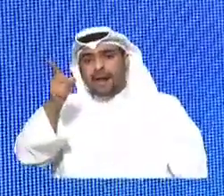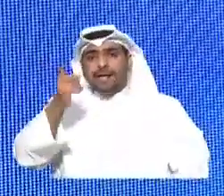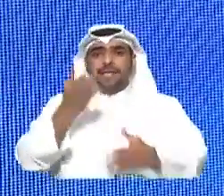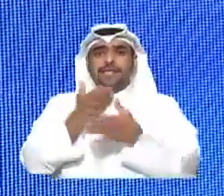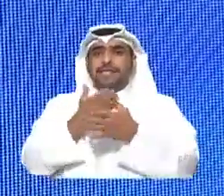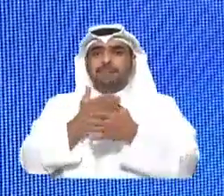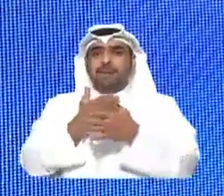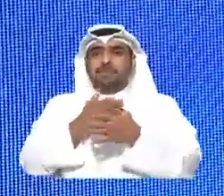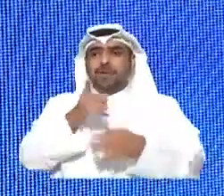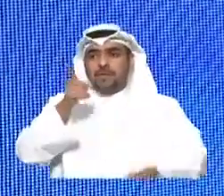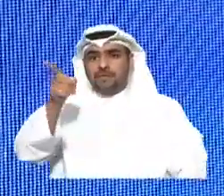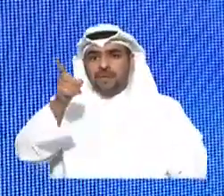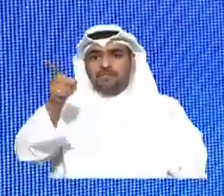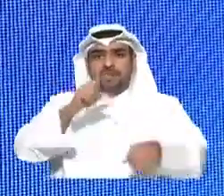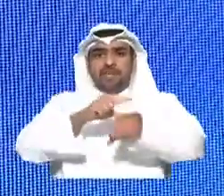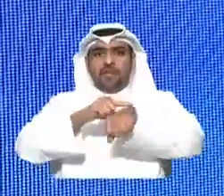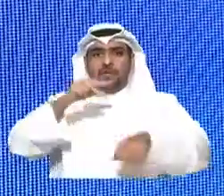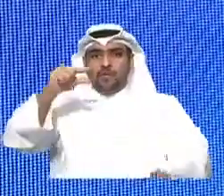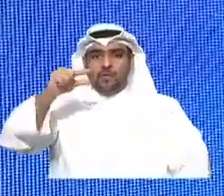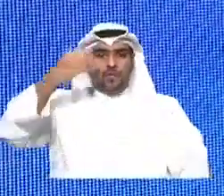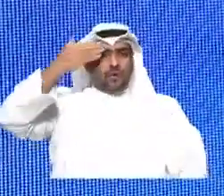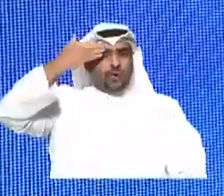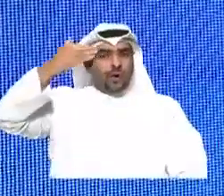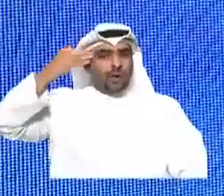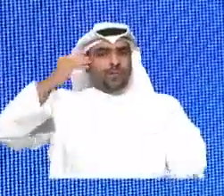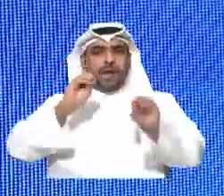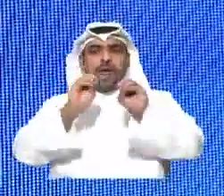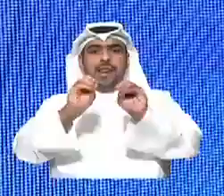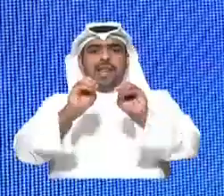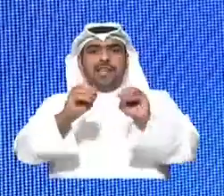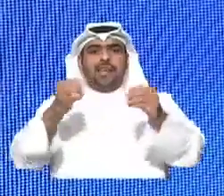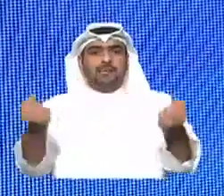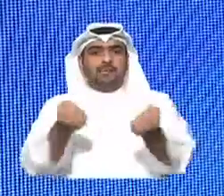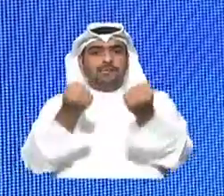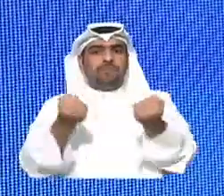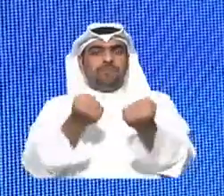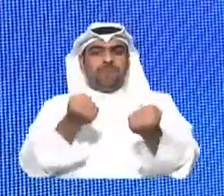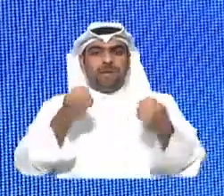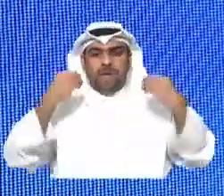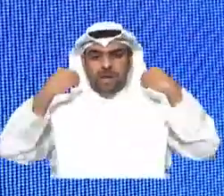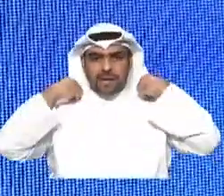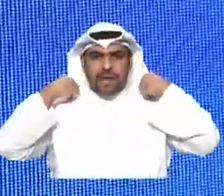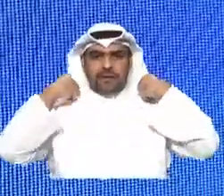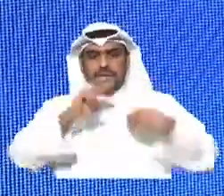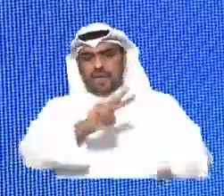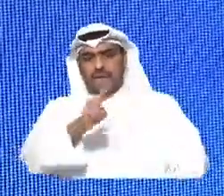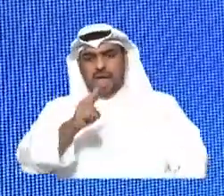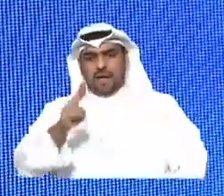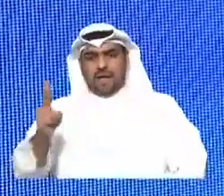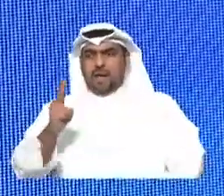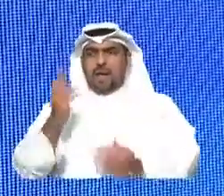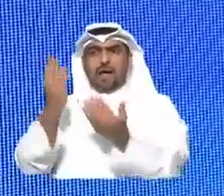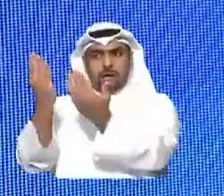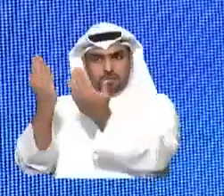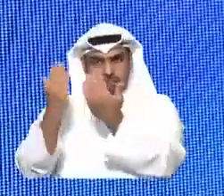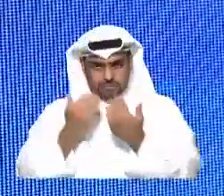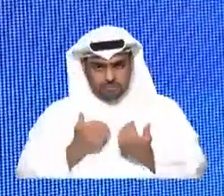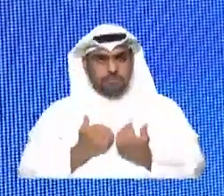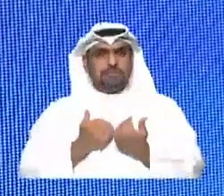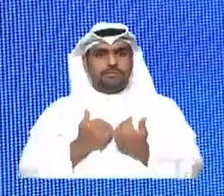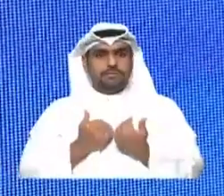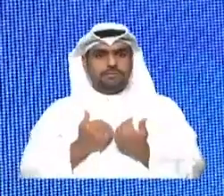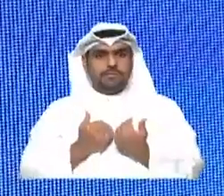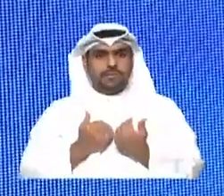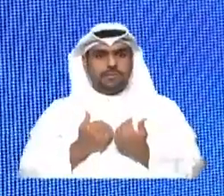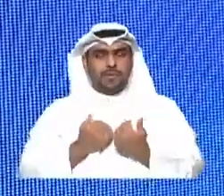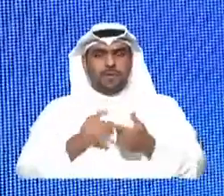الدولية مع القارة الآسيوية، بنفس الوقت استفادة من الأكاديمية الآسيوية لمقرها